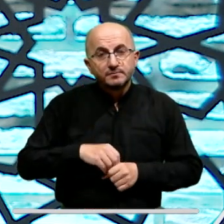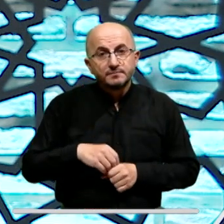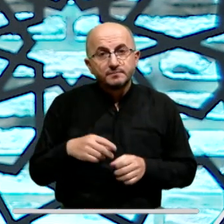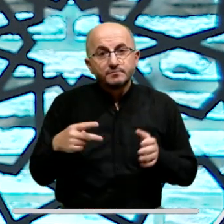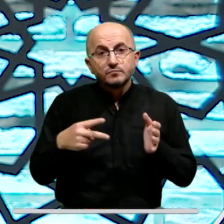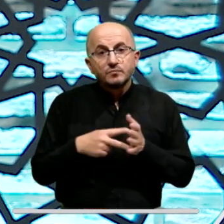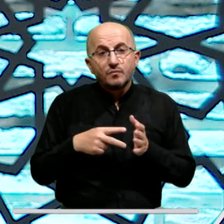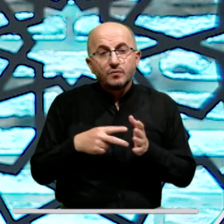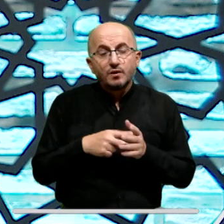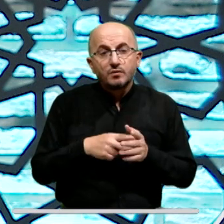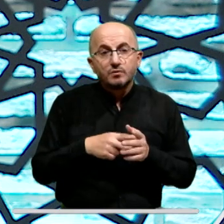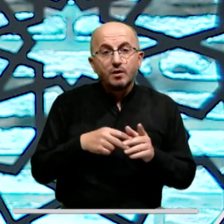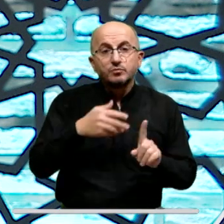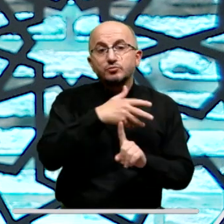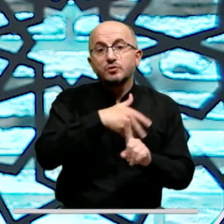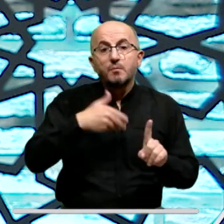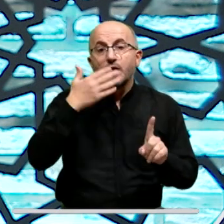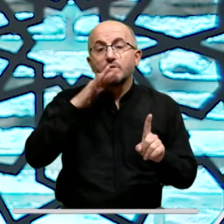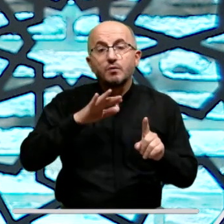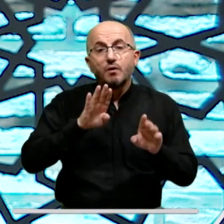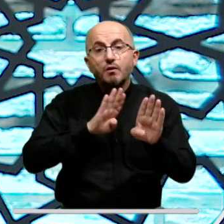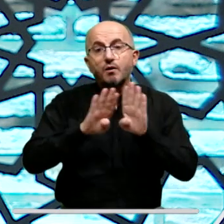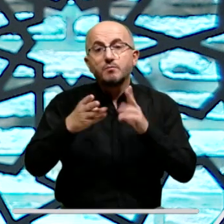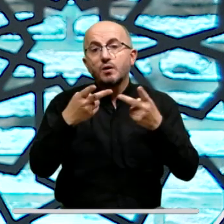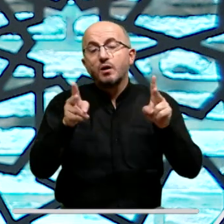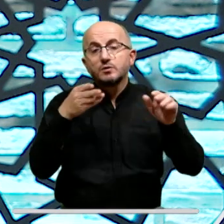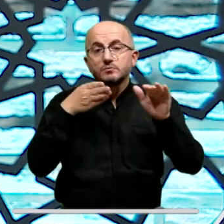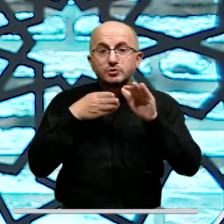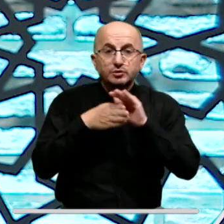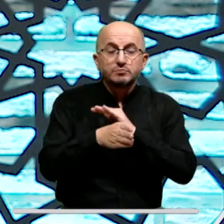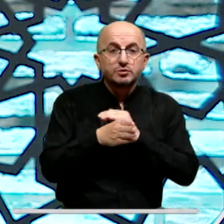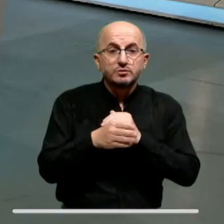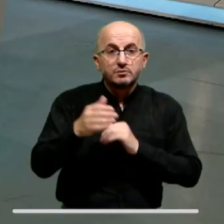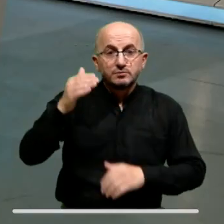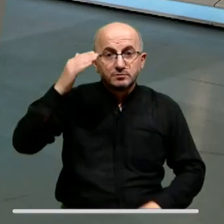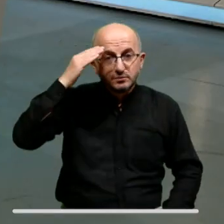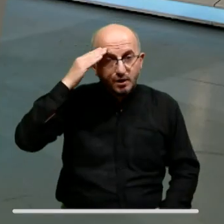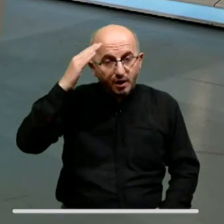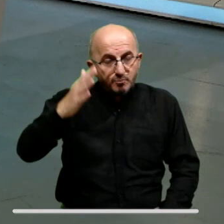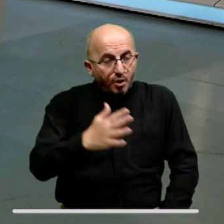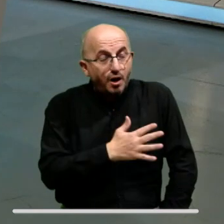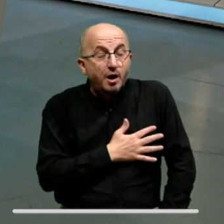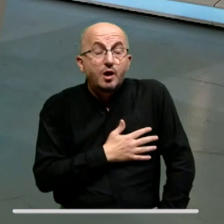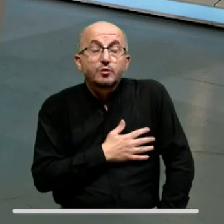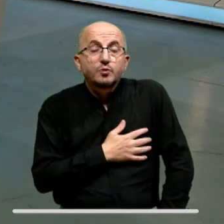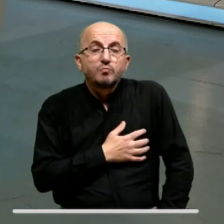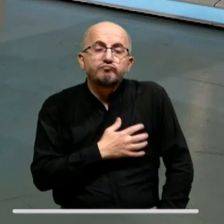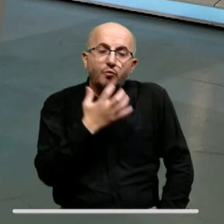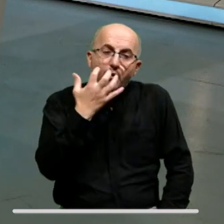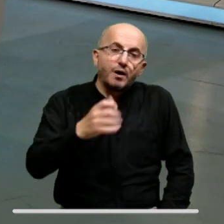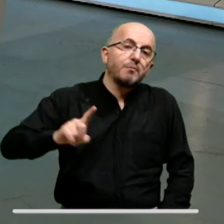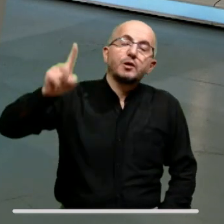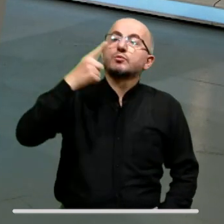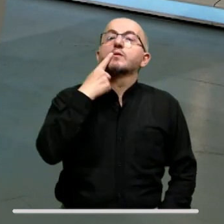İkisinde de cemaat yok. Kapıyı açtım, girdim içeri. Esselamu aleyküm ve